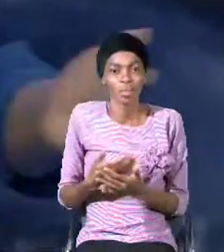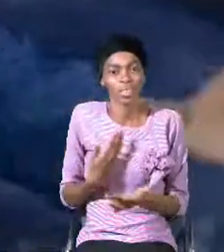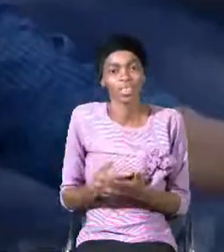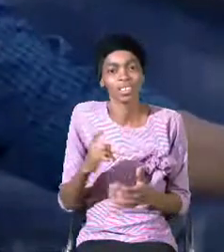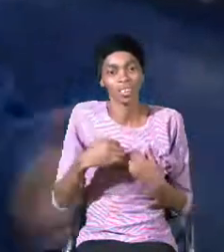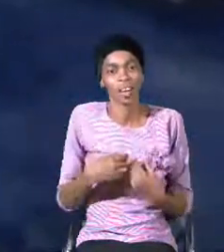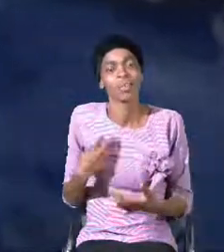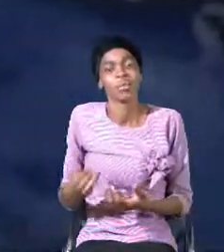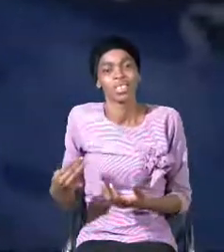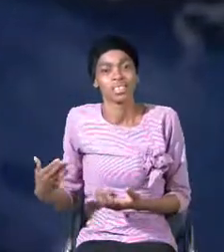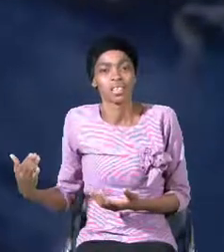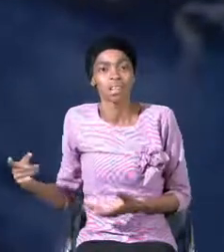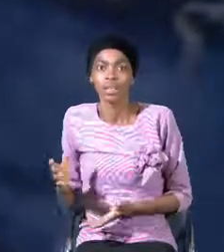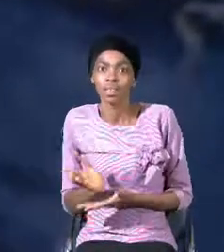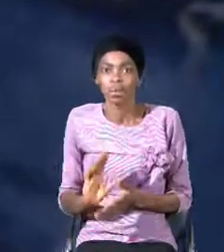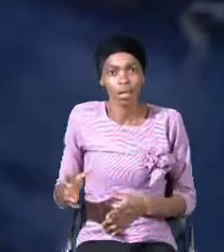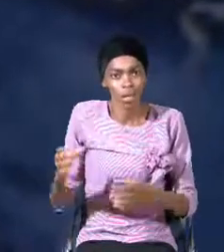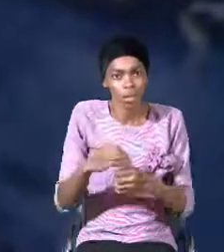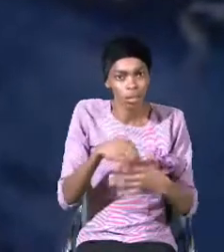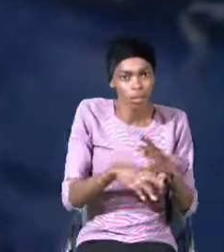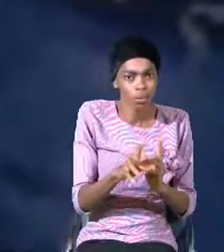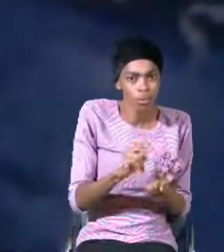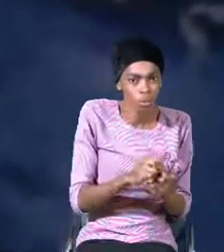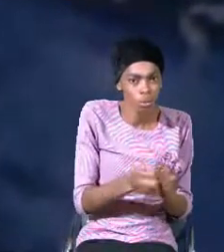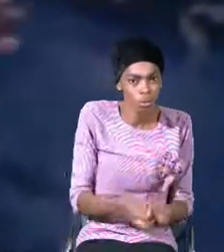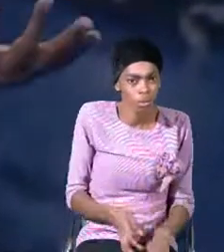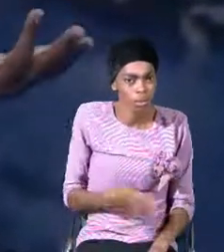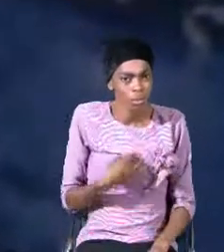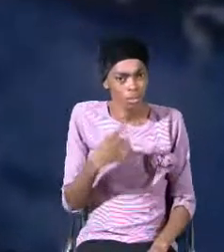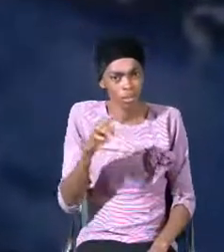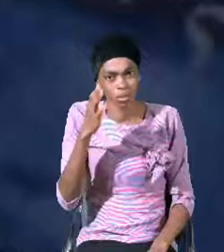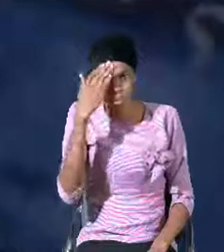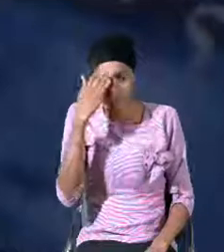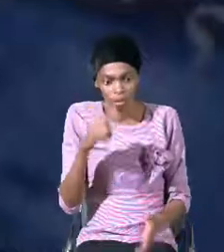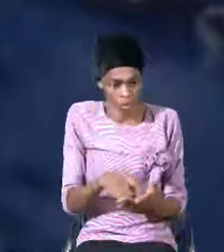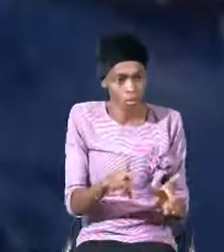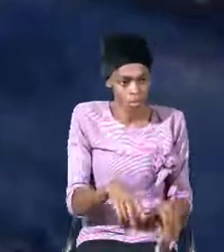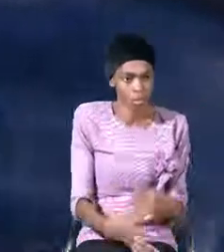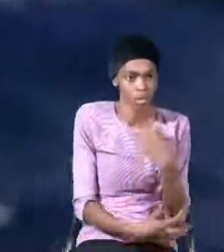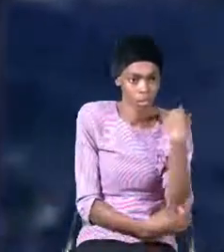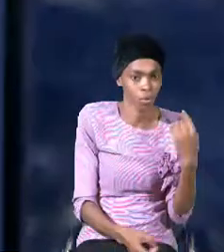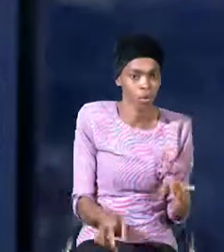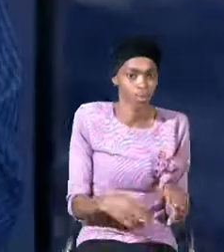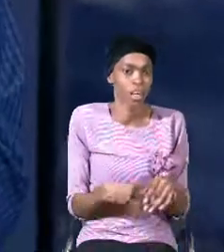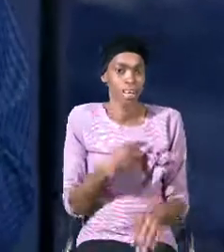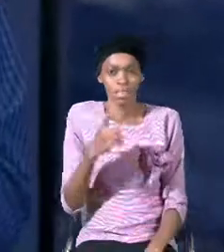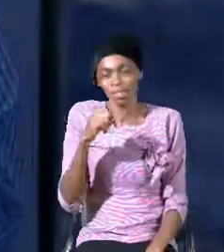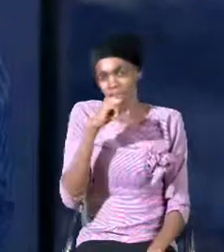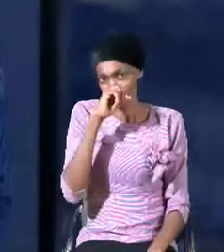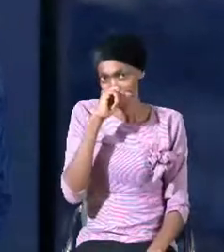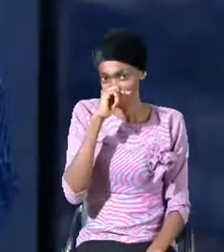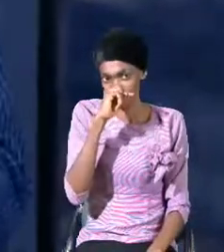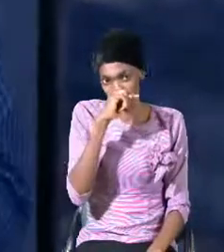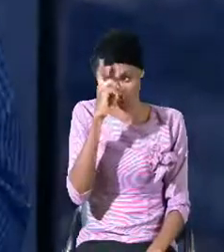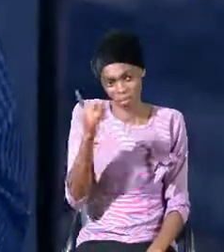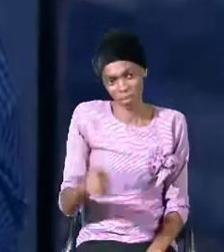vous avez le matériel et quelqu'un a de problème. Vous savez qu'il est pauvre. Et il vient